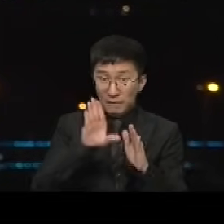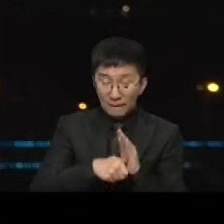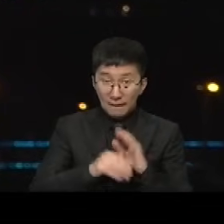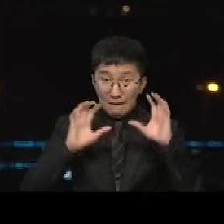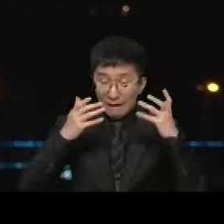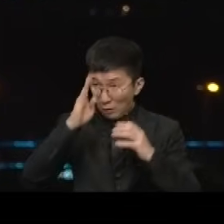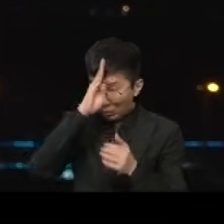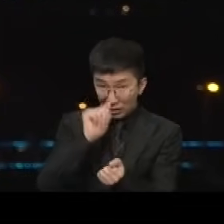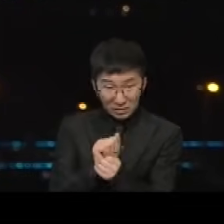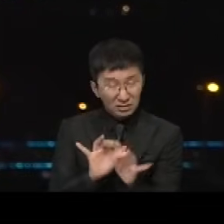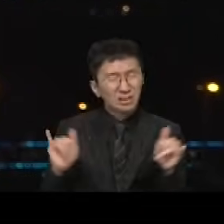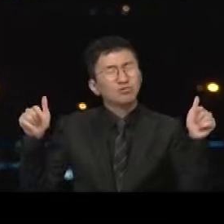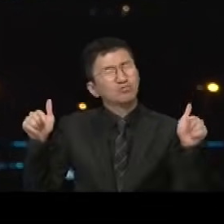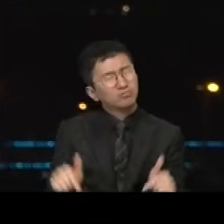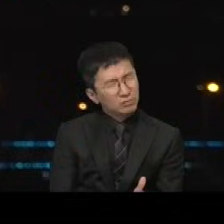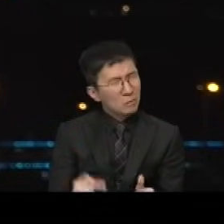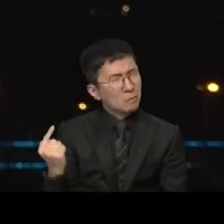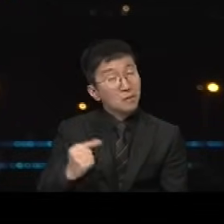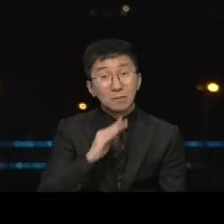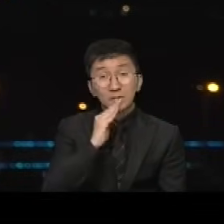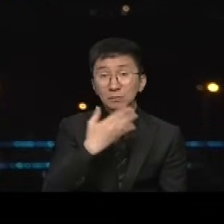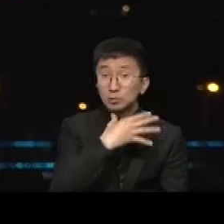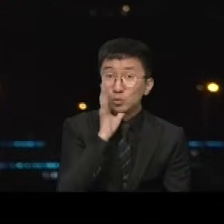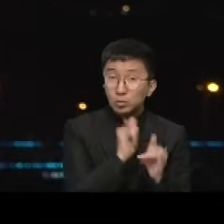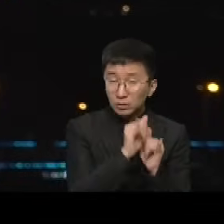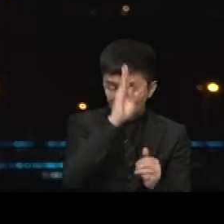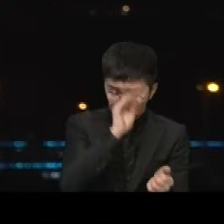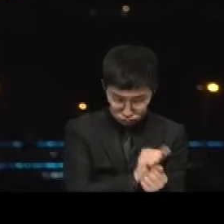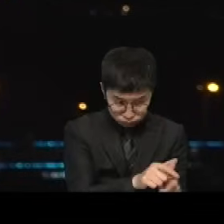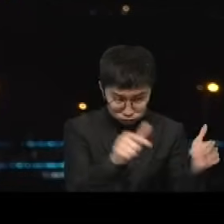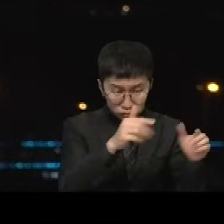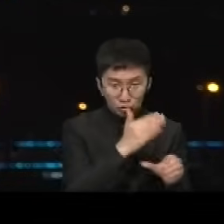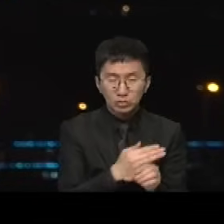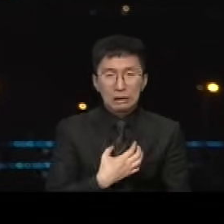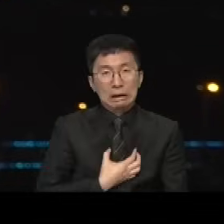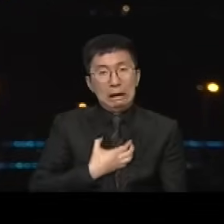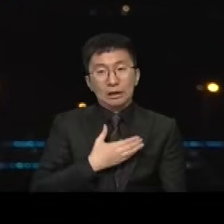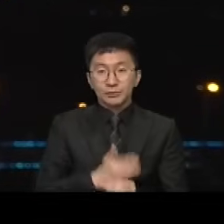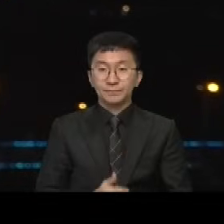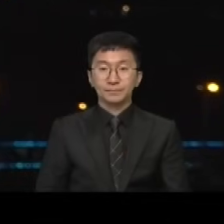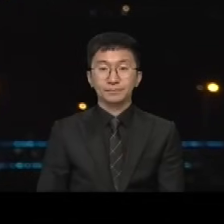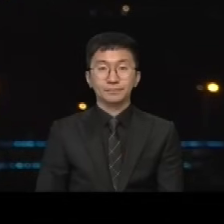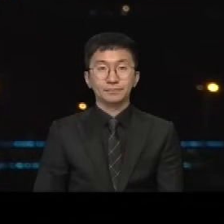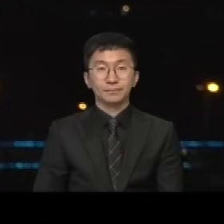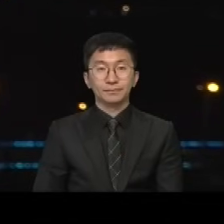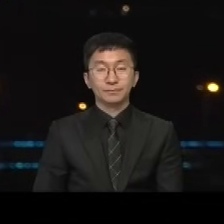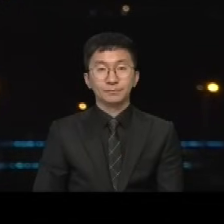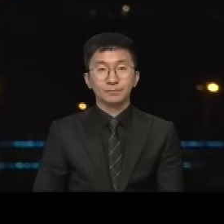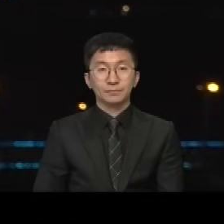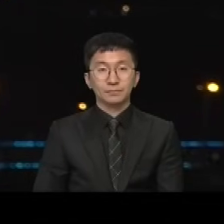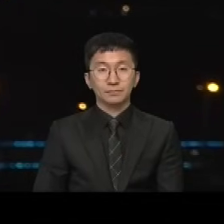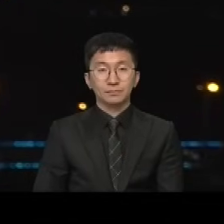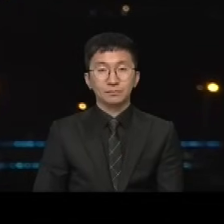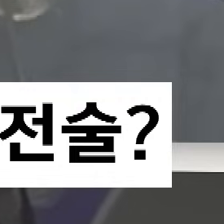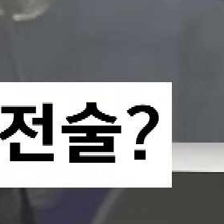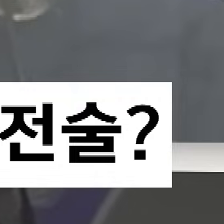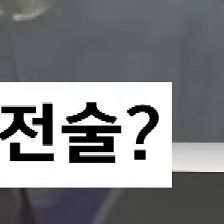있지만 노인층으로 확산 조짐을 보이면서 바짝 긴장하고 있습니다. 베이징에서 SBS 권란입니다.